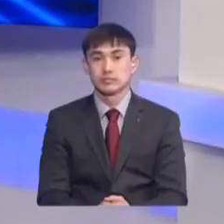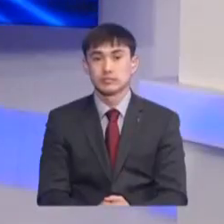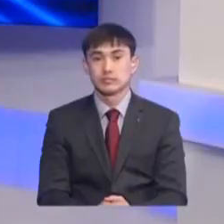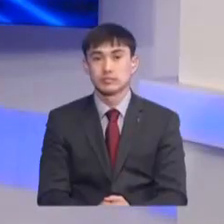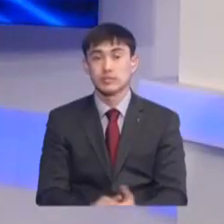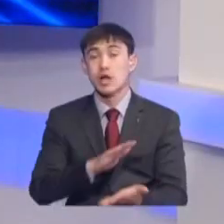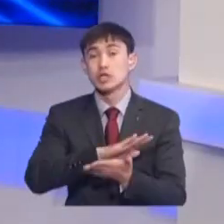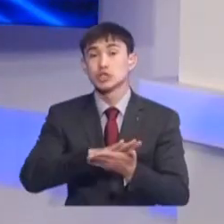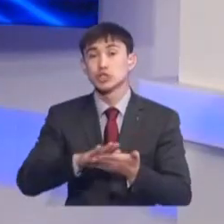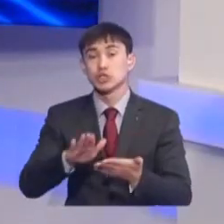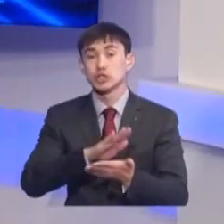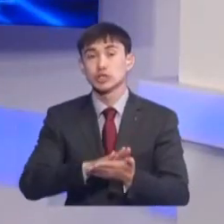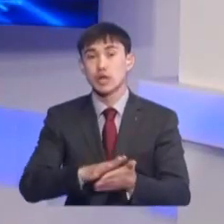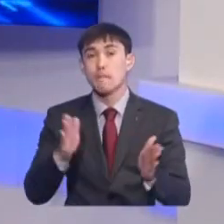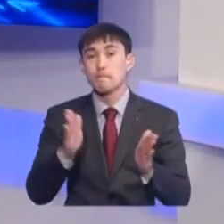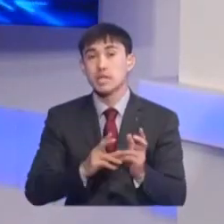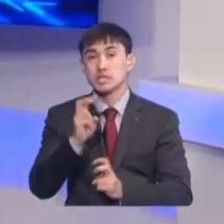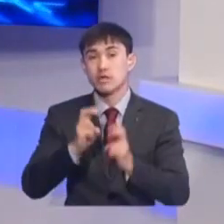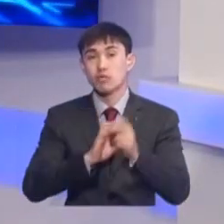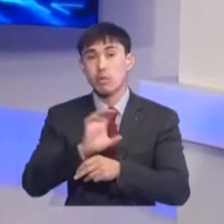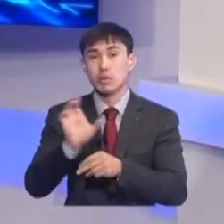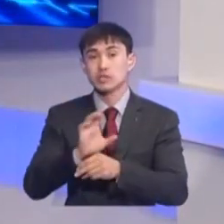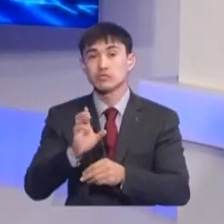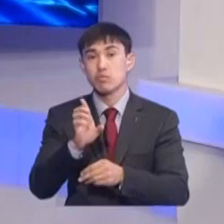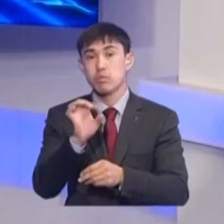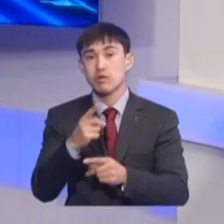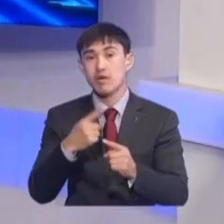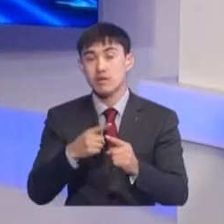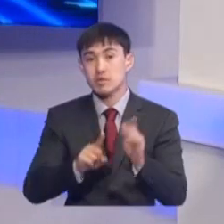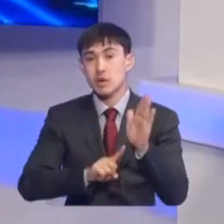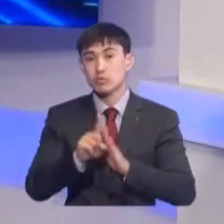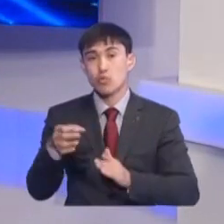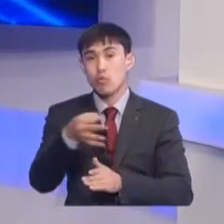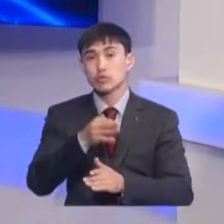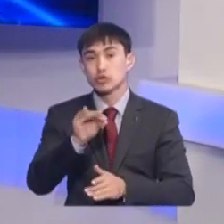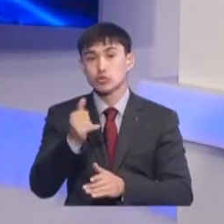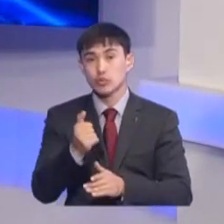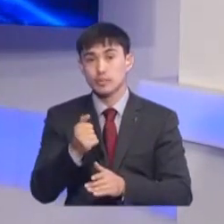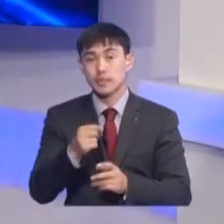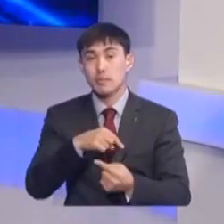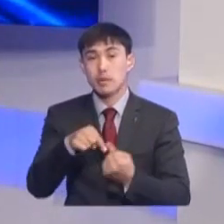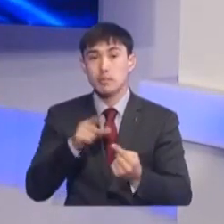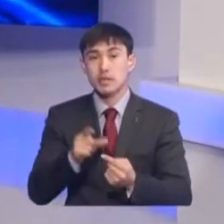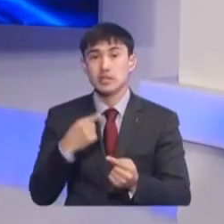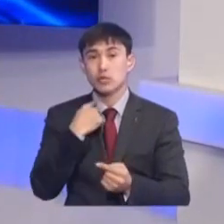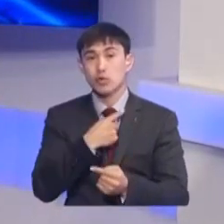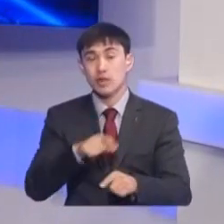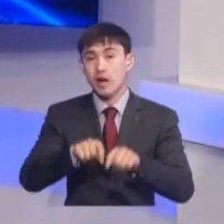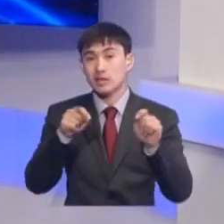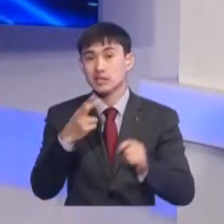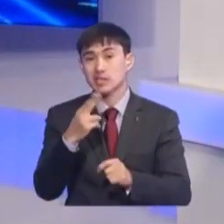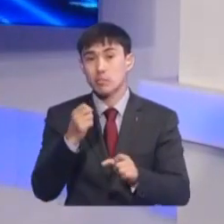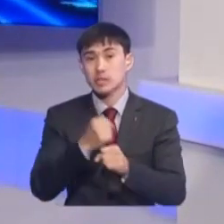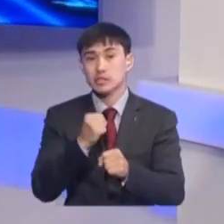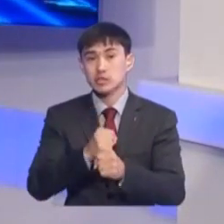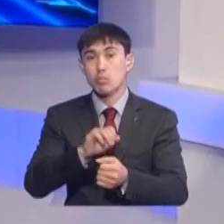район чисто чисто мини завод по производству бытовой химии запустили в области ТС предприниматель стал до Кургана открыл цех